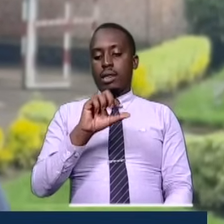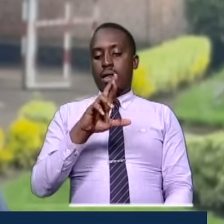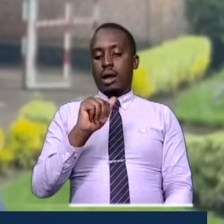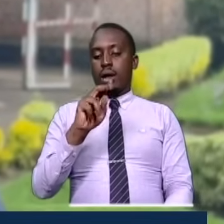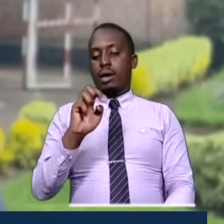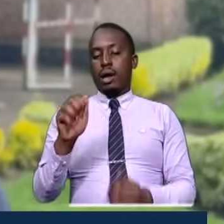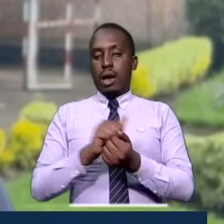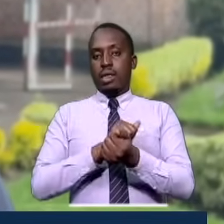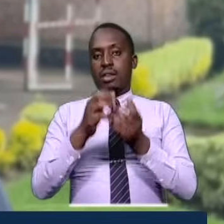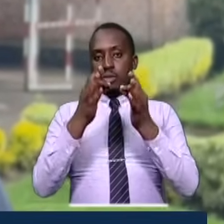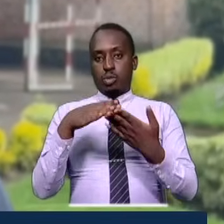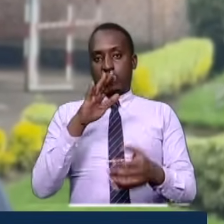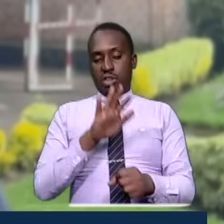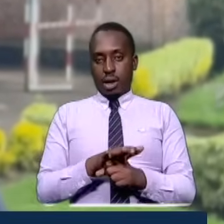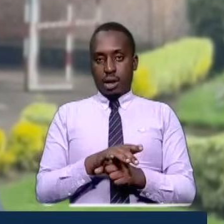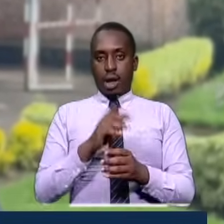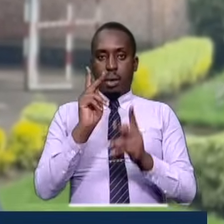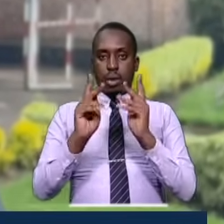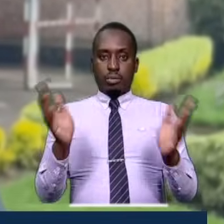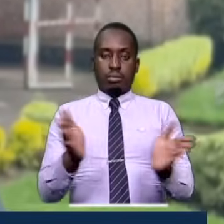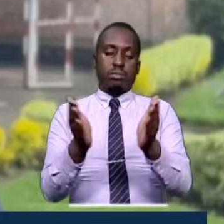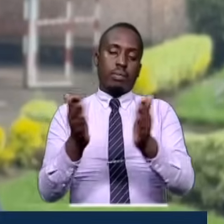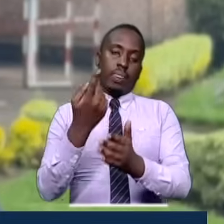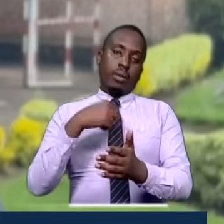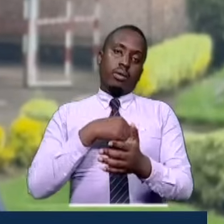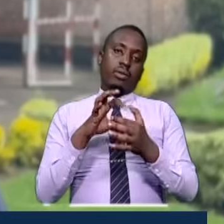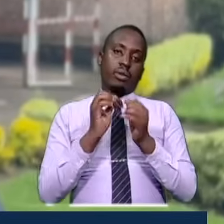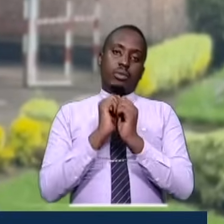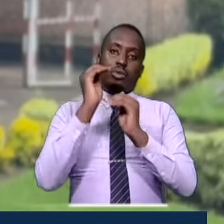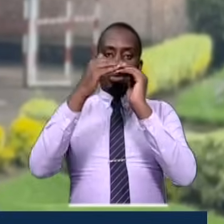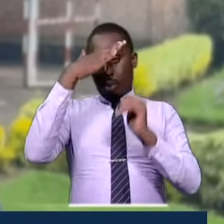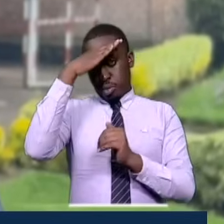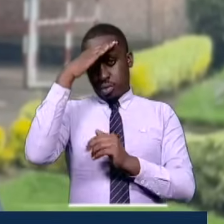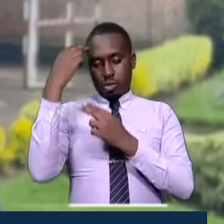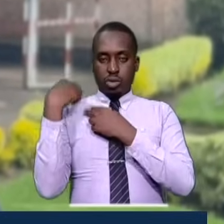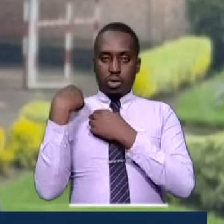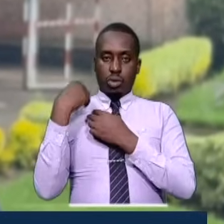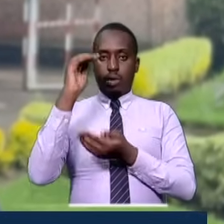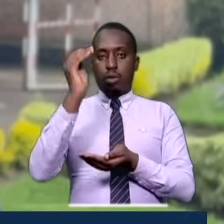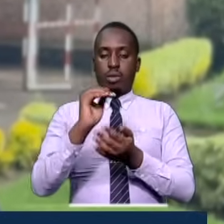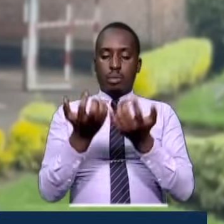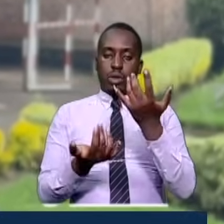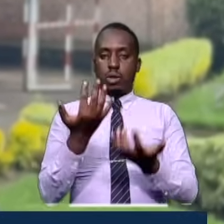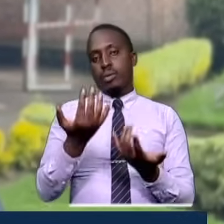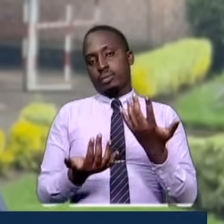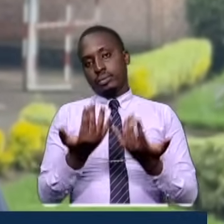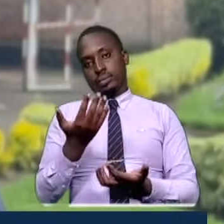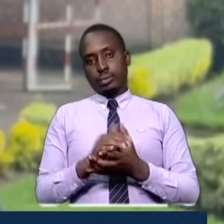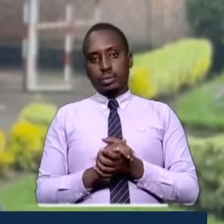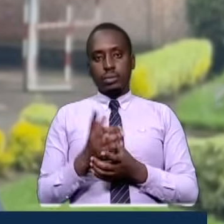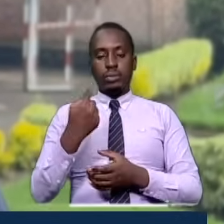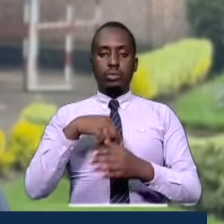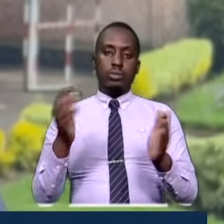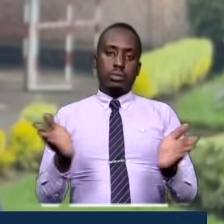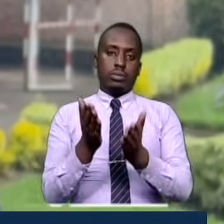cyane abantu tubashishikariza dufatanyije n'urwego rwa polisi rushinzwe kuzimya umuriro